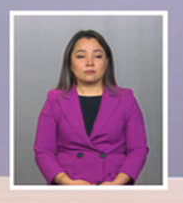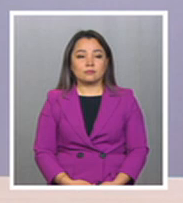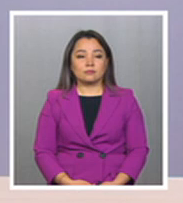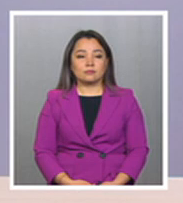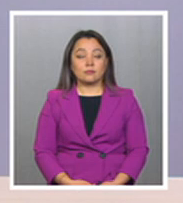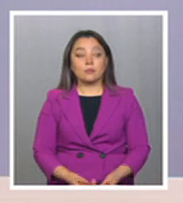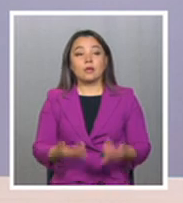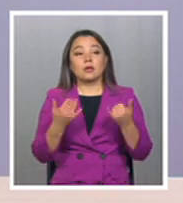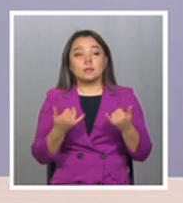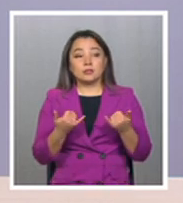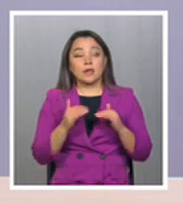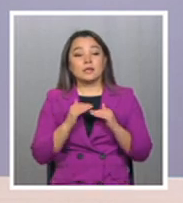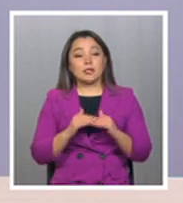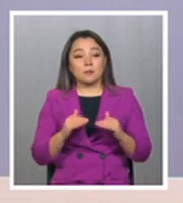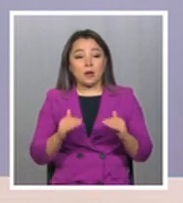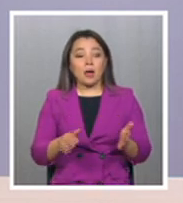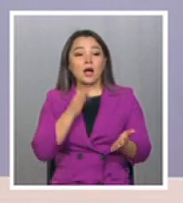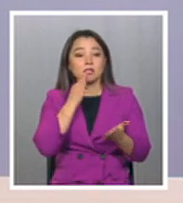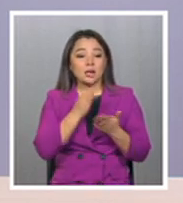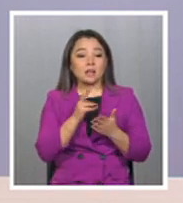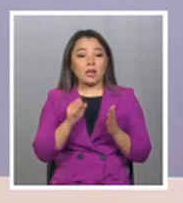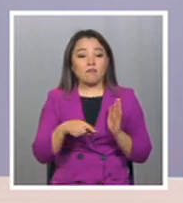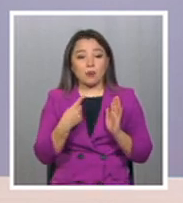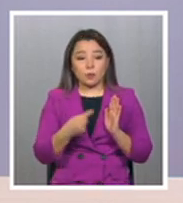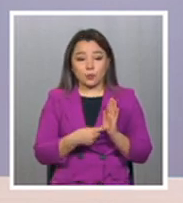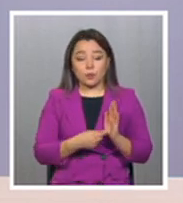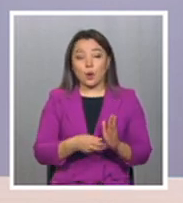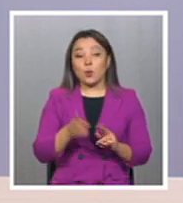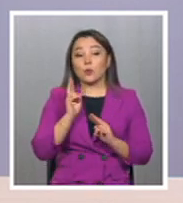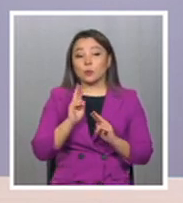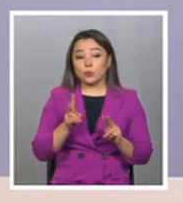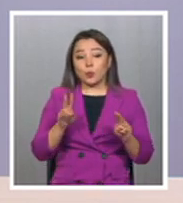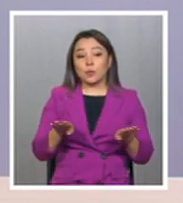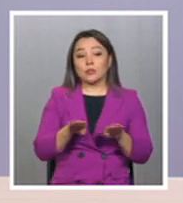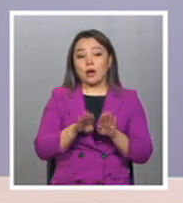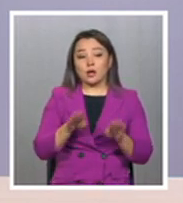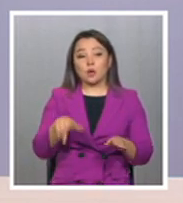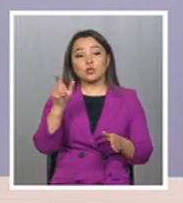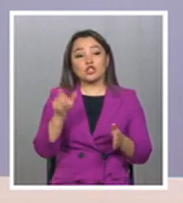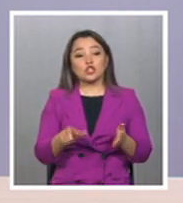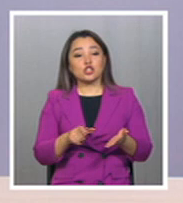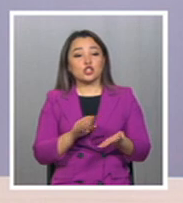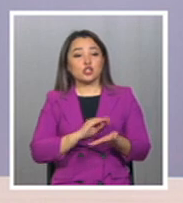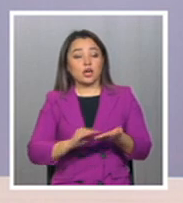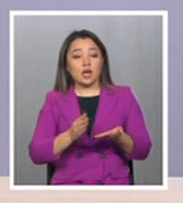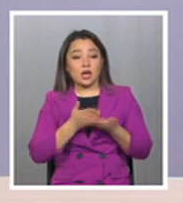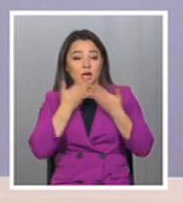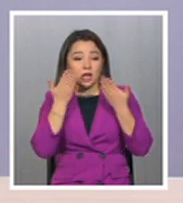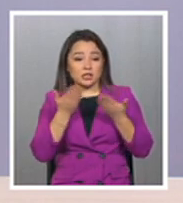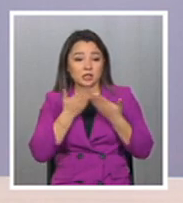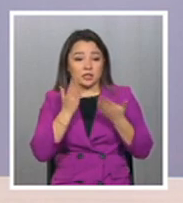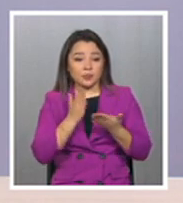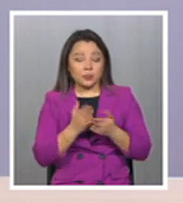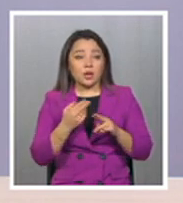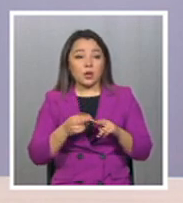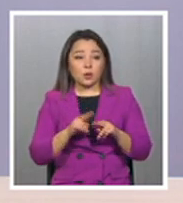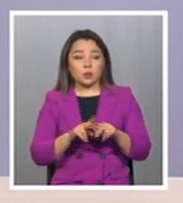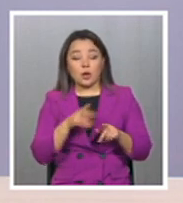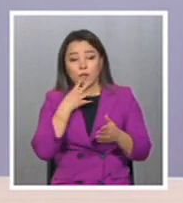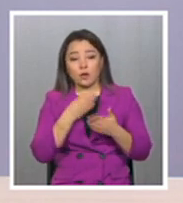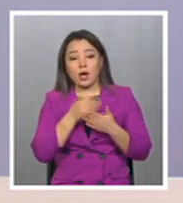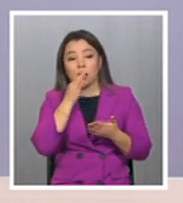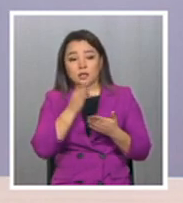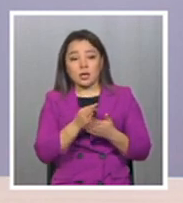А сейчас, ребята, ответьте мне на вопрос, кто такой читатель? Но в своих ответах